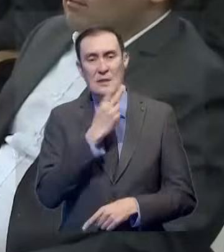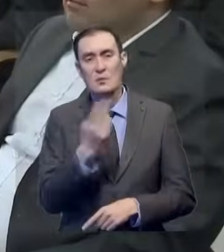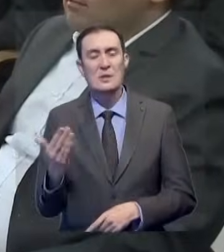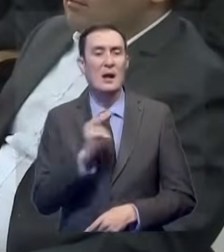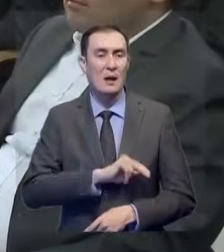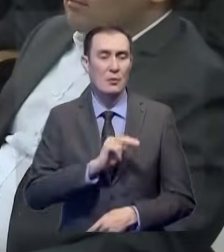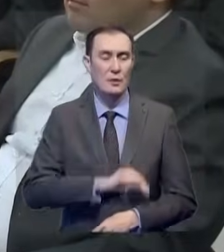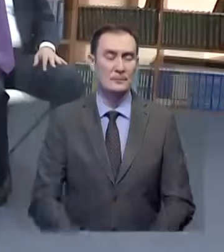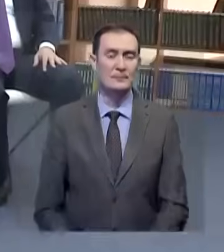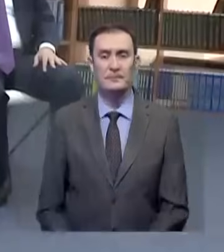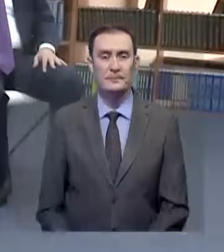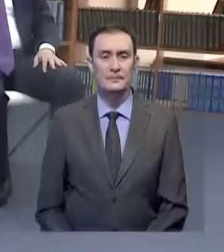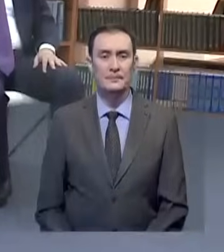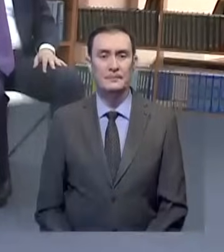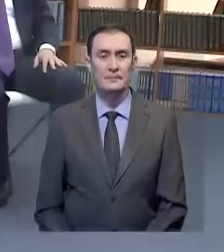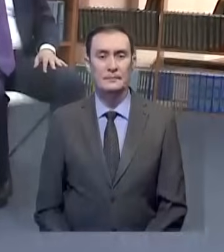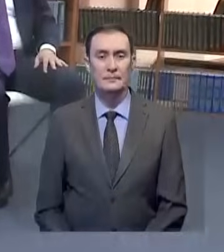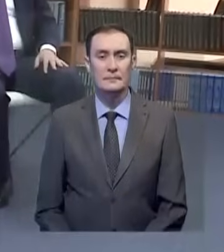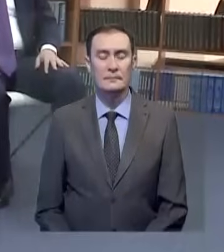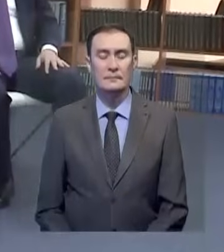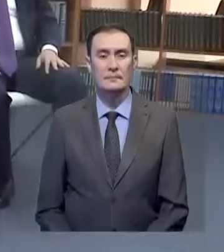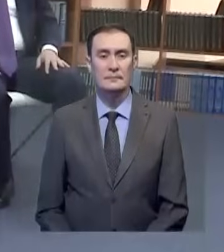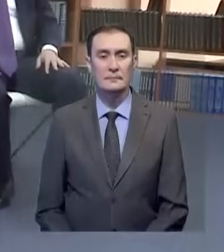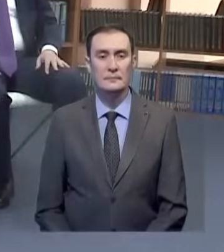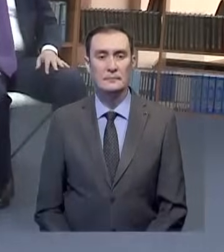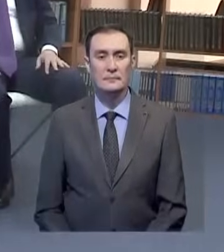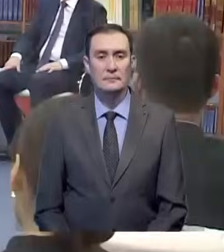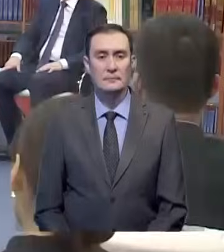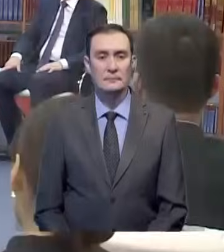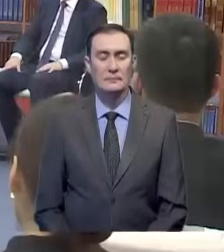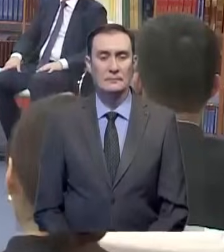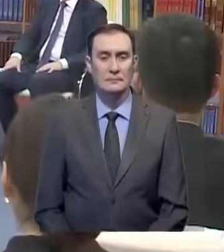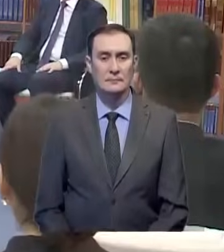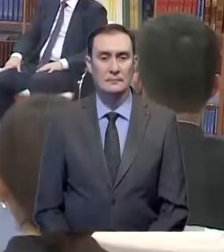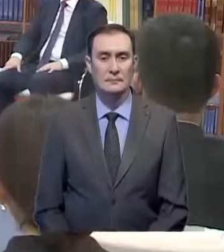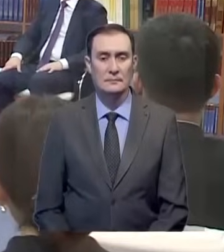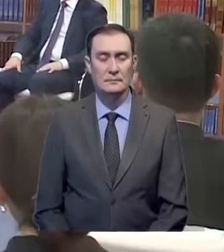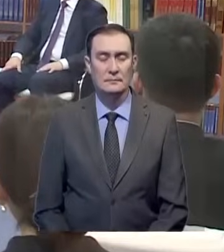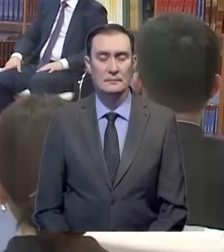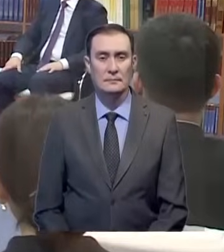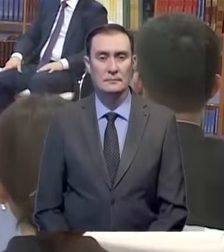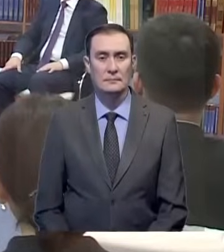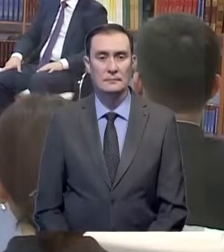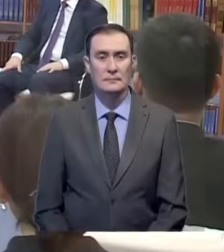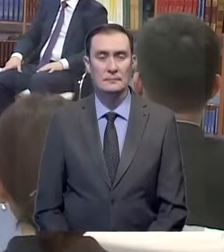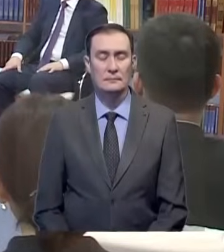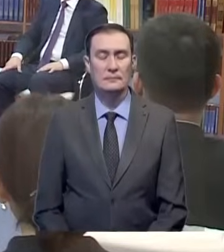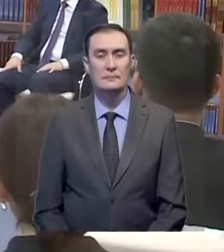их работой. Наталья Волкова, Аристанбек Кенже, Айбек Байзаков, Амантай Матенов, Атырау, 24KZ.